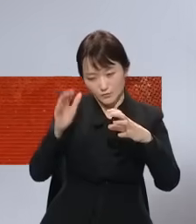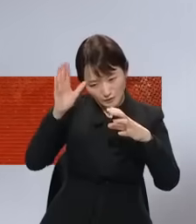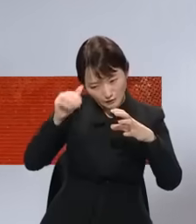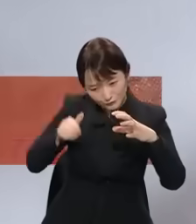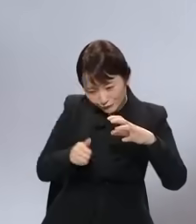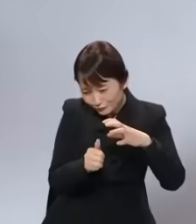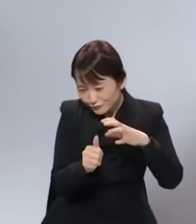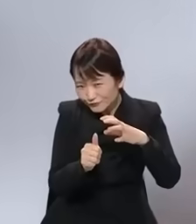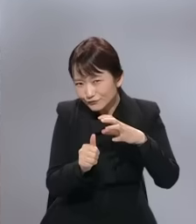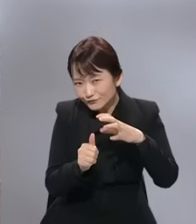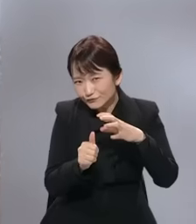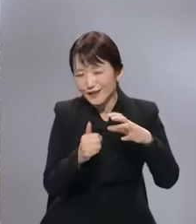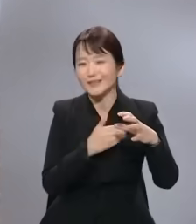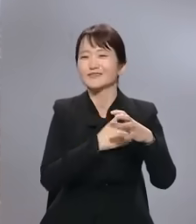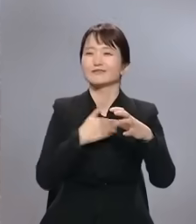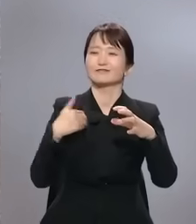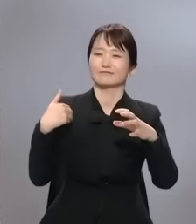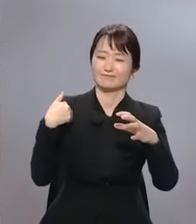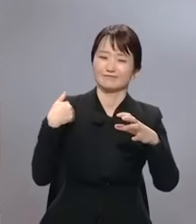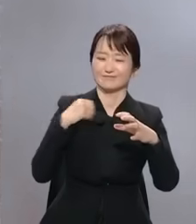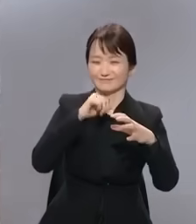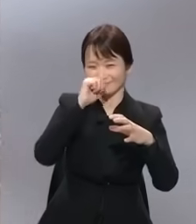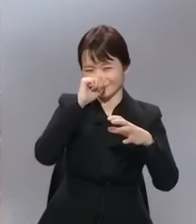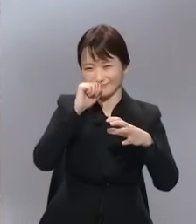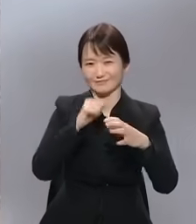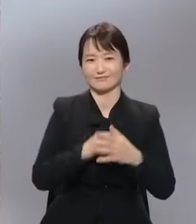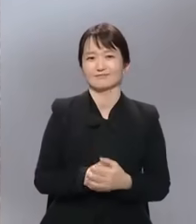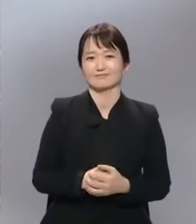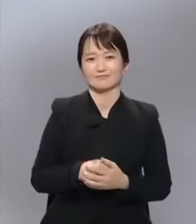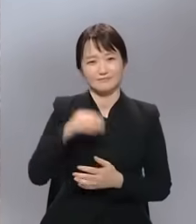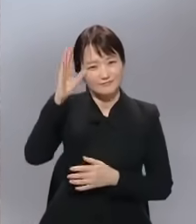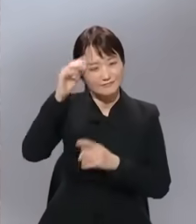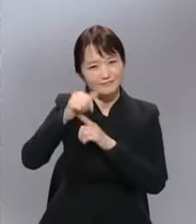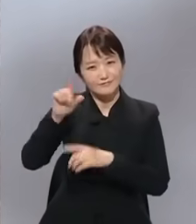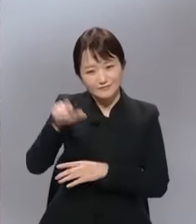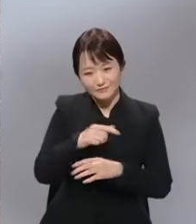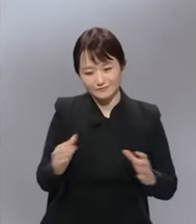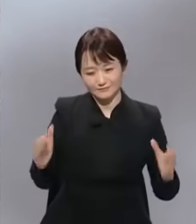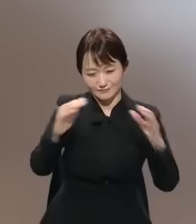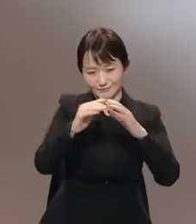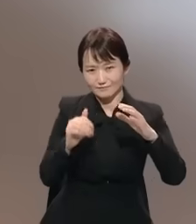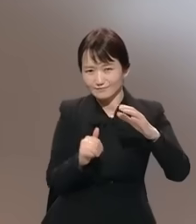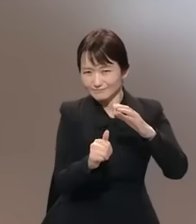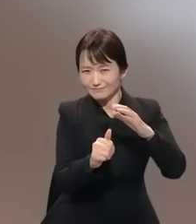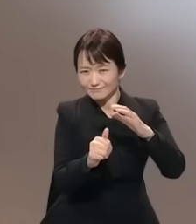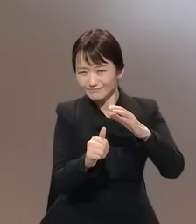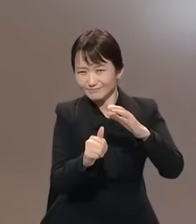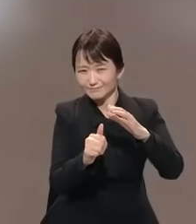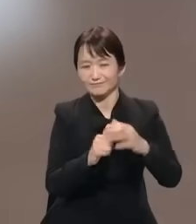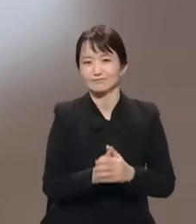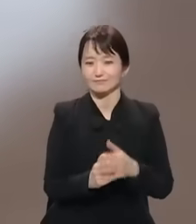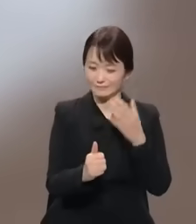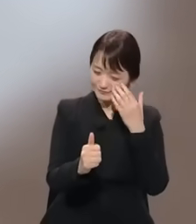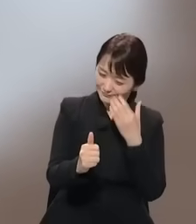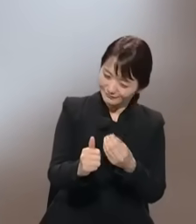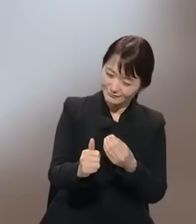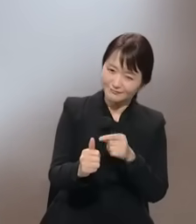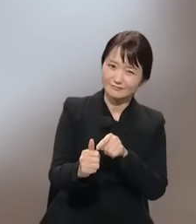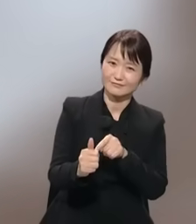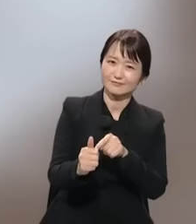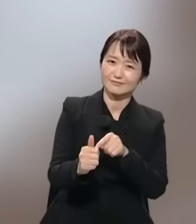만족해하는 표정을 보여줬습니다. 딱 좋아하네. 네, 그리고 허스키는 종일 이 이글루 속에 콕 박혀 있었다고 합니다. 이 모습에